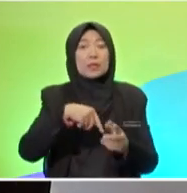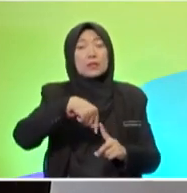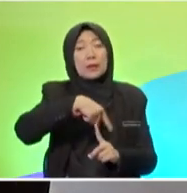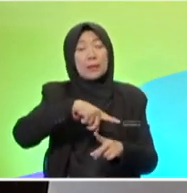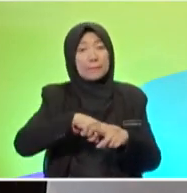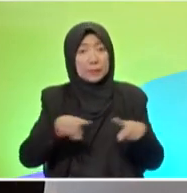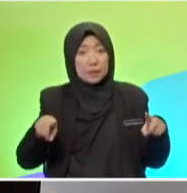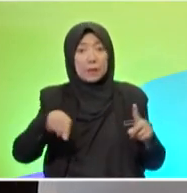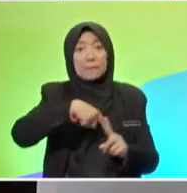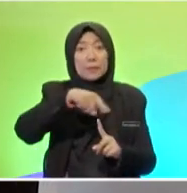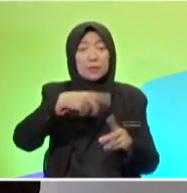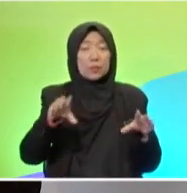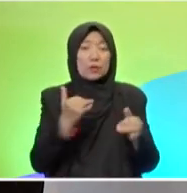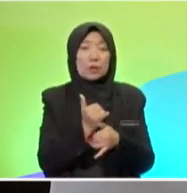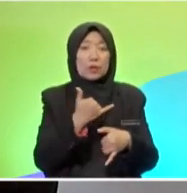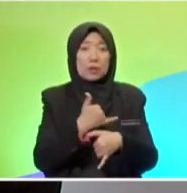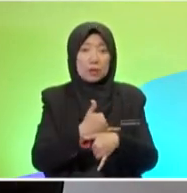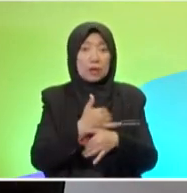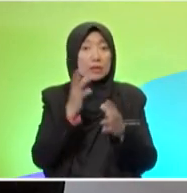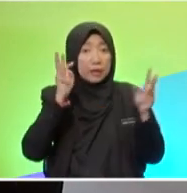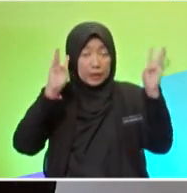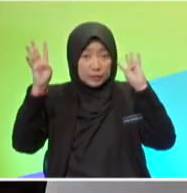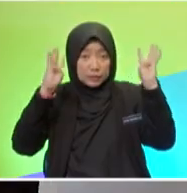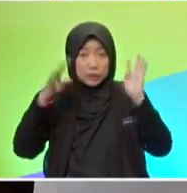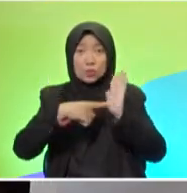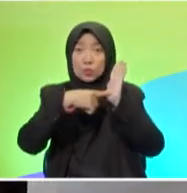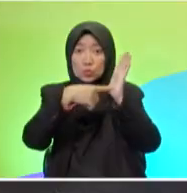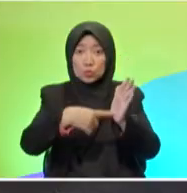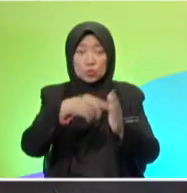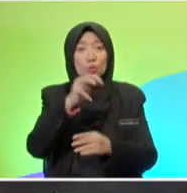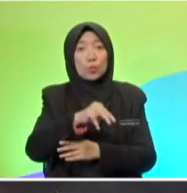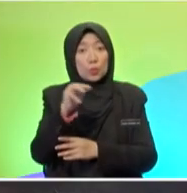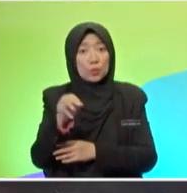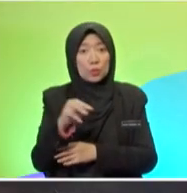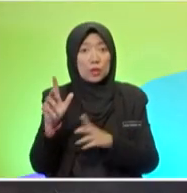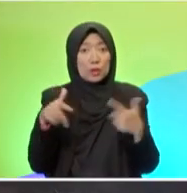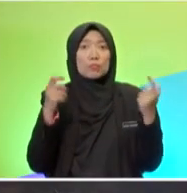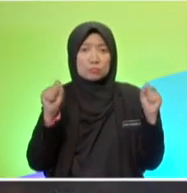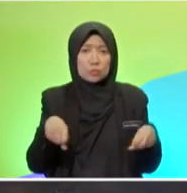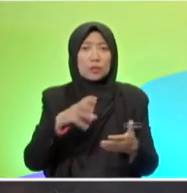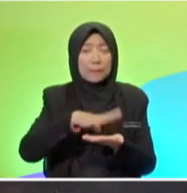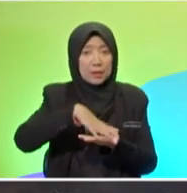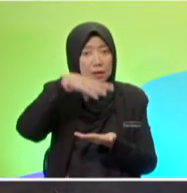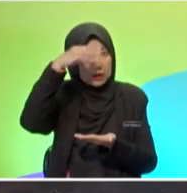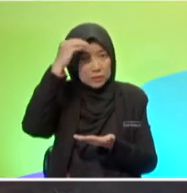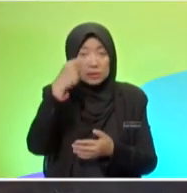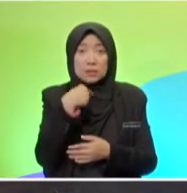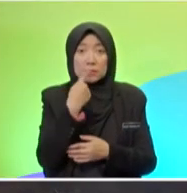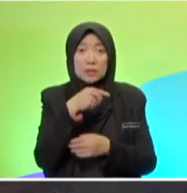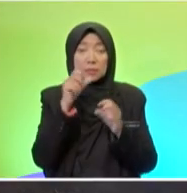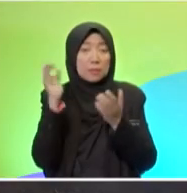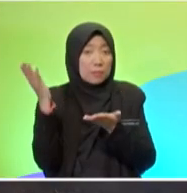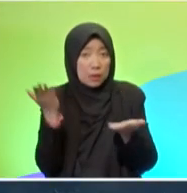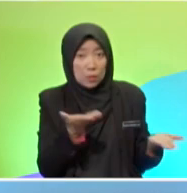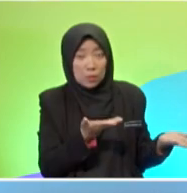dan kita paparkan karya tersebut di dalam kelas murid-murid lain boleh belajar jadi siapa-siapa saja Mickey mountain ke rumah ibu bapak